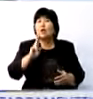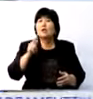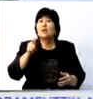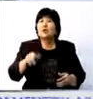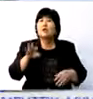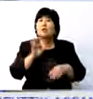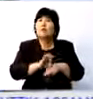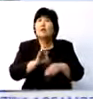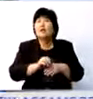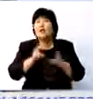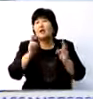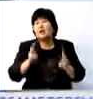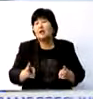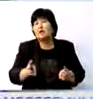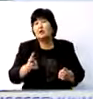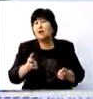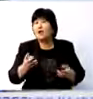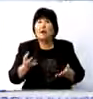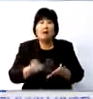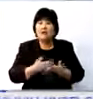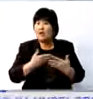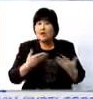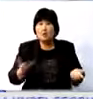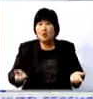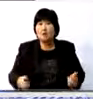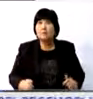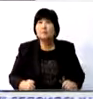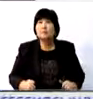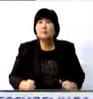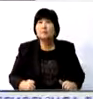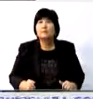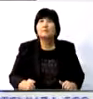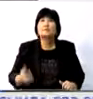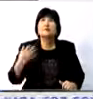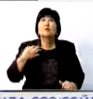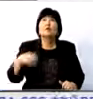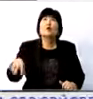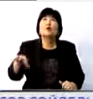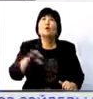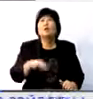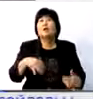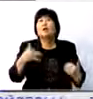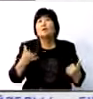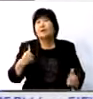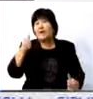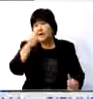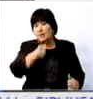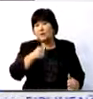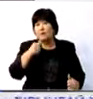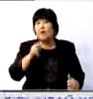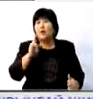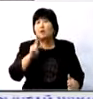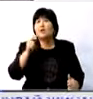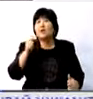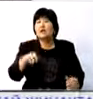қырымғанды безгегіне шалдығу күдік анықталған жоқ. Қызылорда облысында биылғы жылы конго қырым